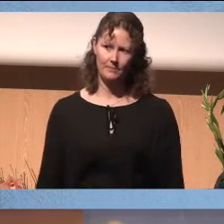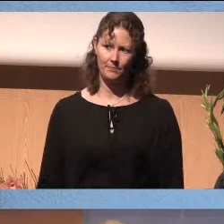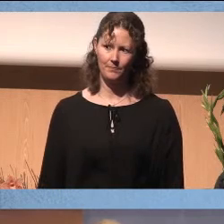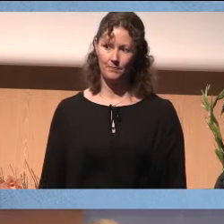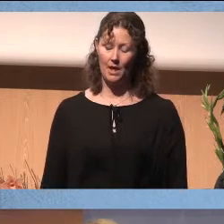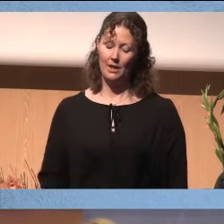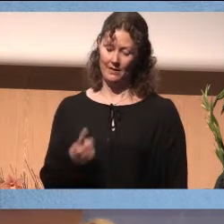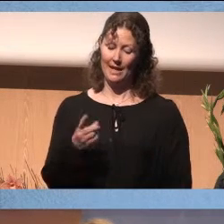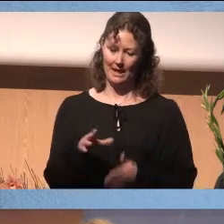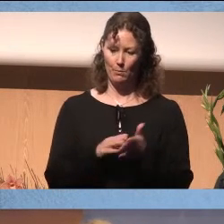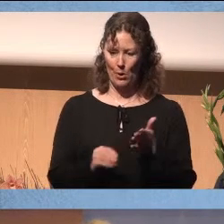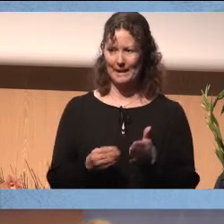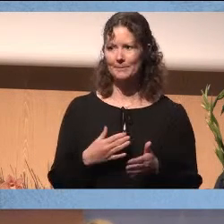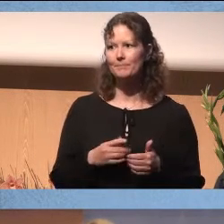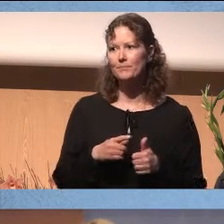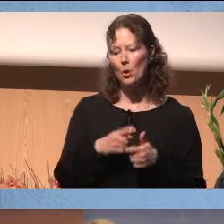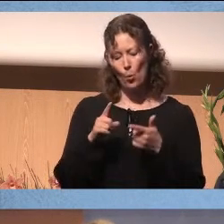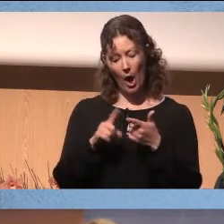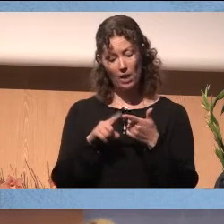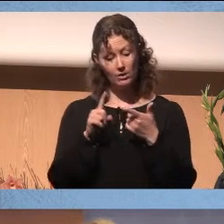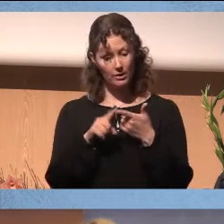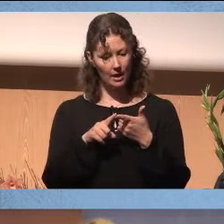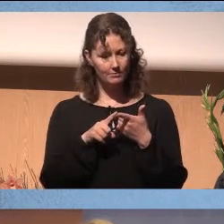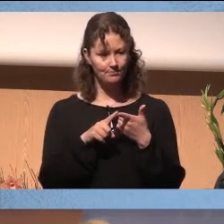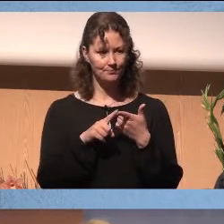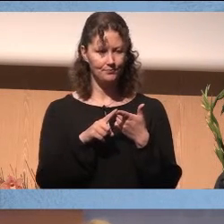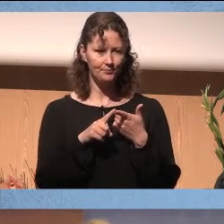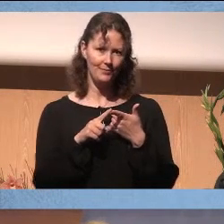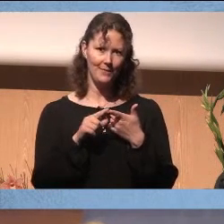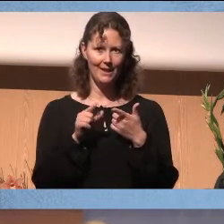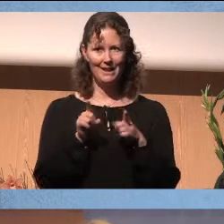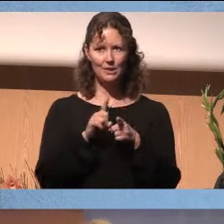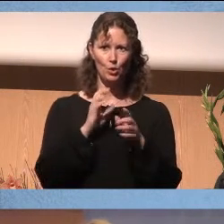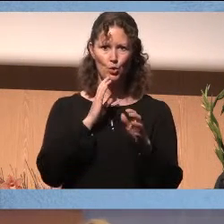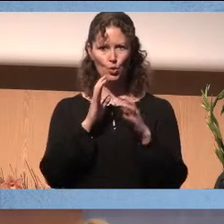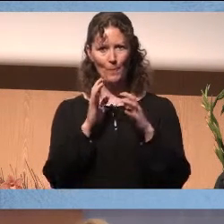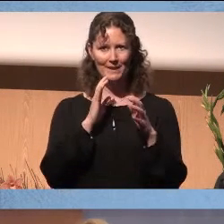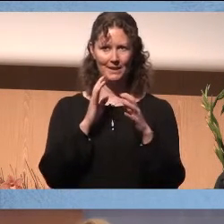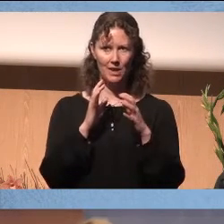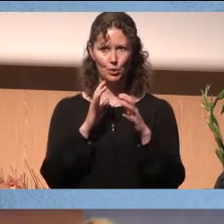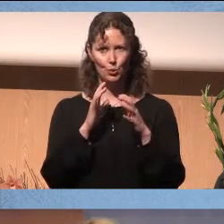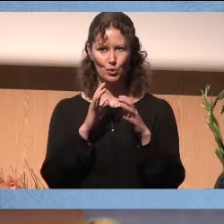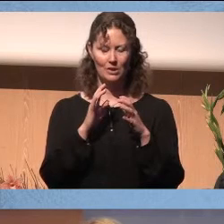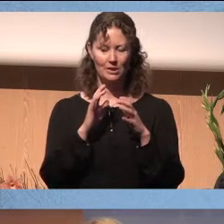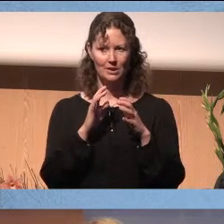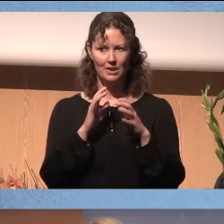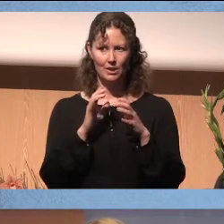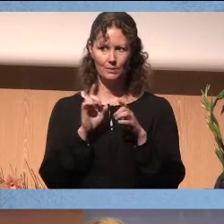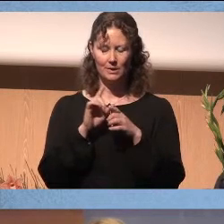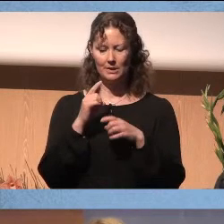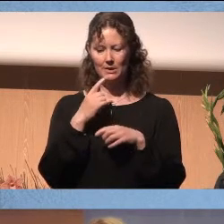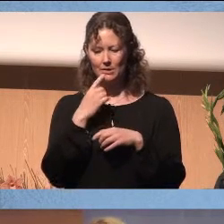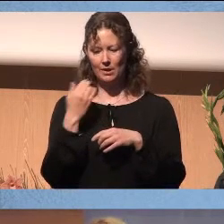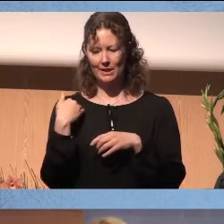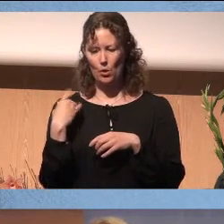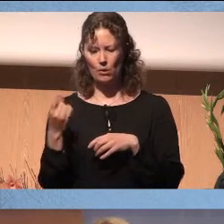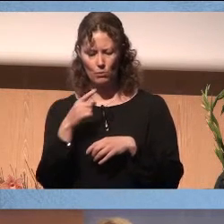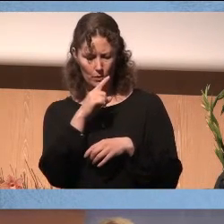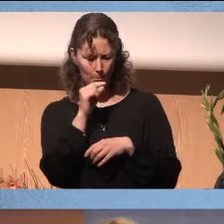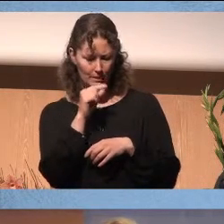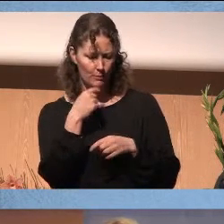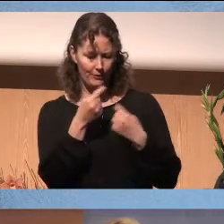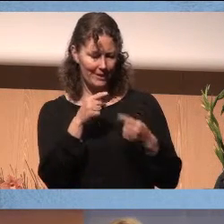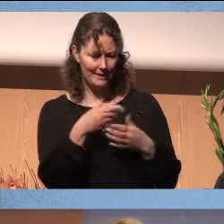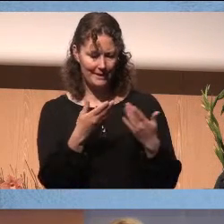Så det det ene poenget. Det andre og det liksom kommunikasjonsfolk da, som sa til meg I går, nå må du passe på å fortelle at dette